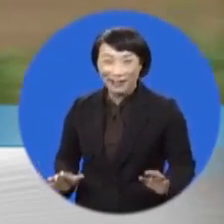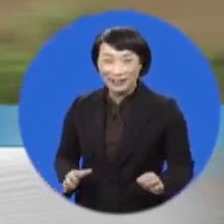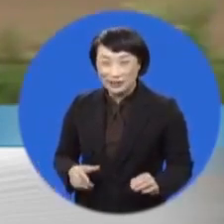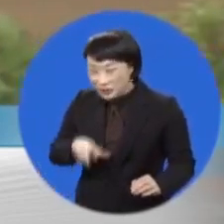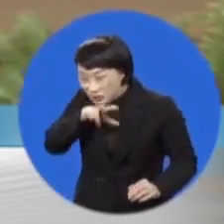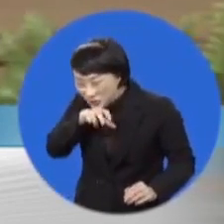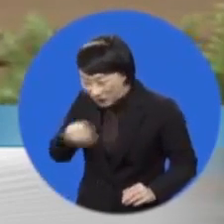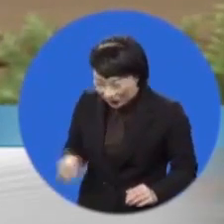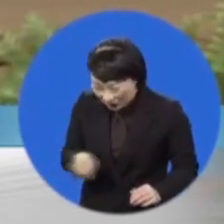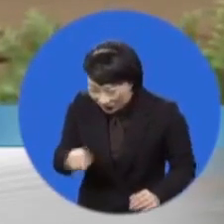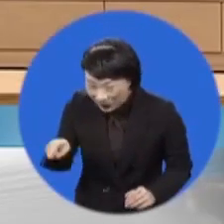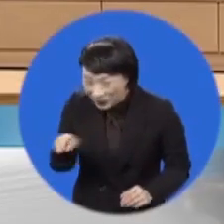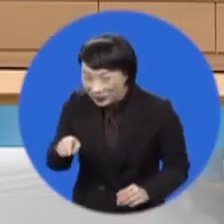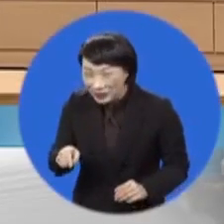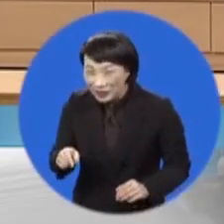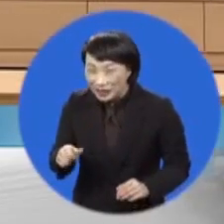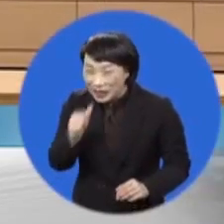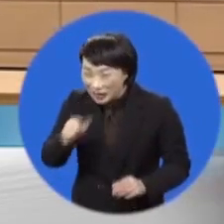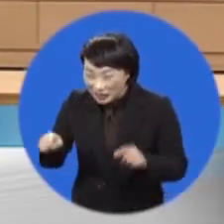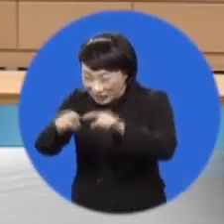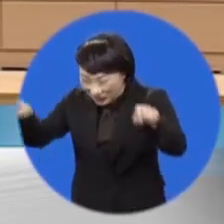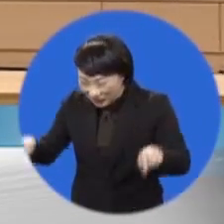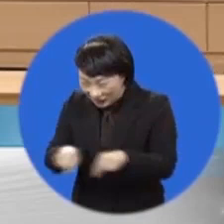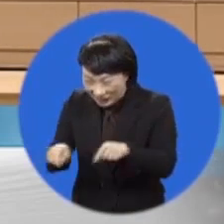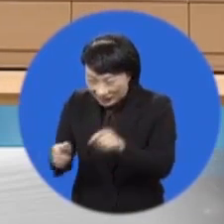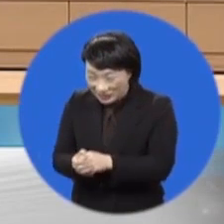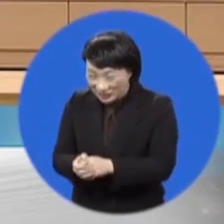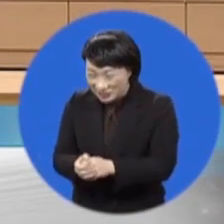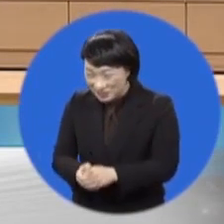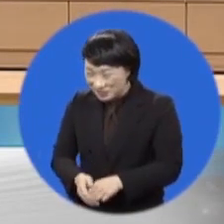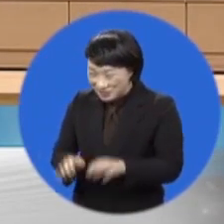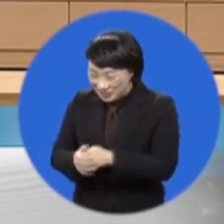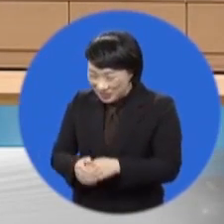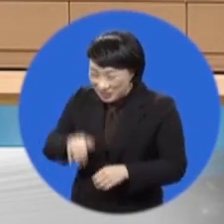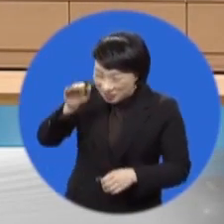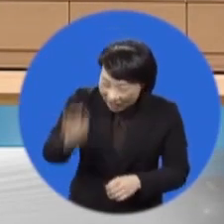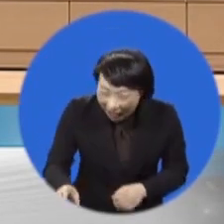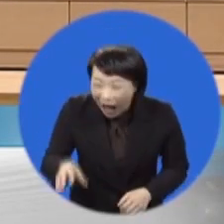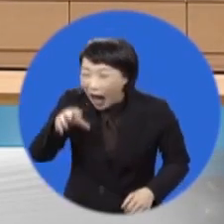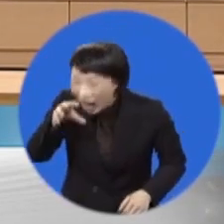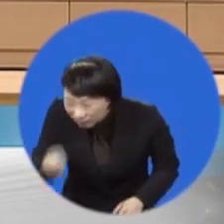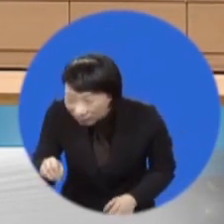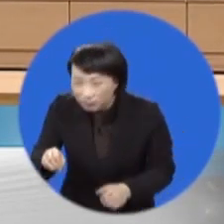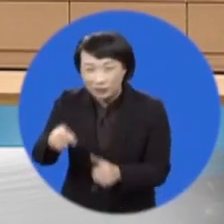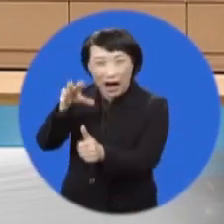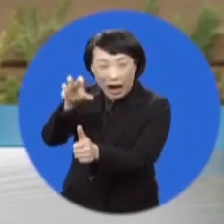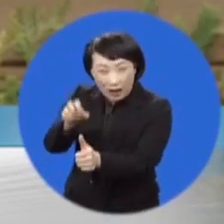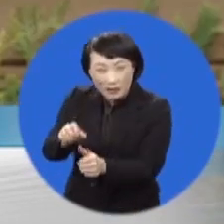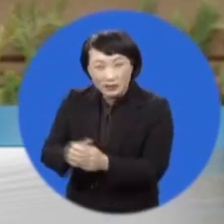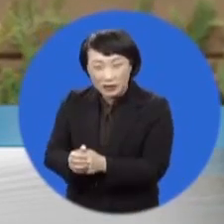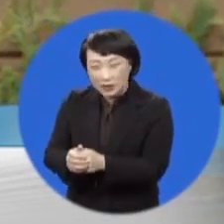하고 치자 행상 같이 가서 털 코키 좀 덜 받고 5 그걸 무루 문어 순간에